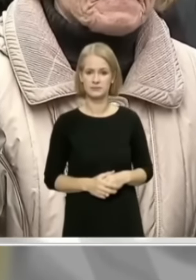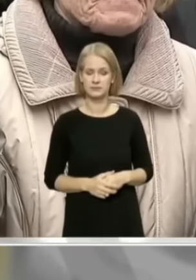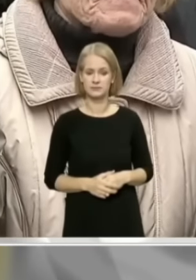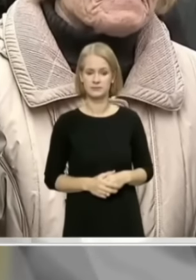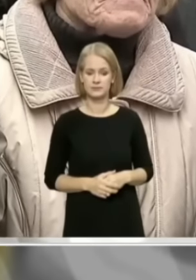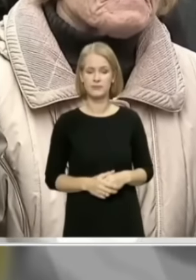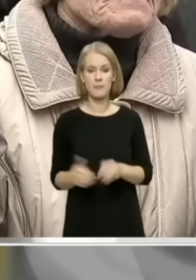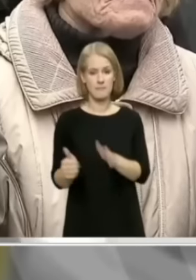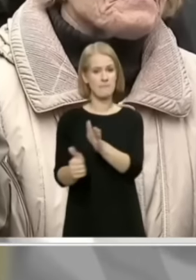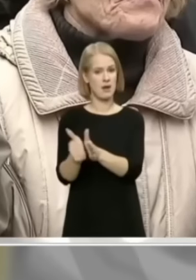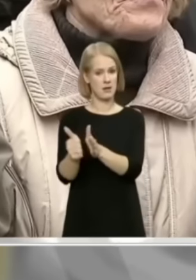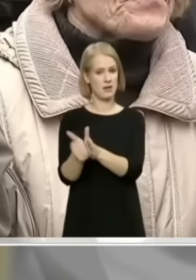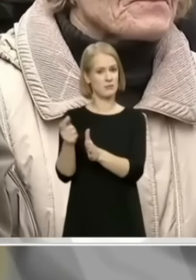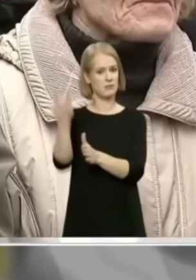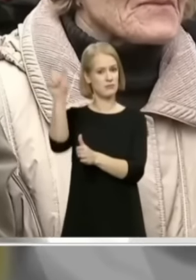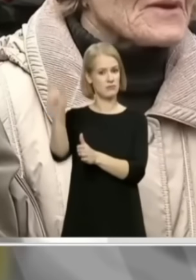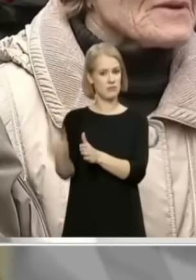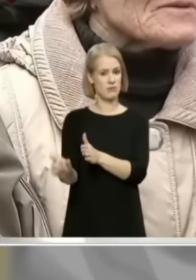Pagerbkime.